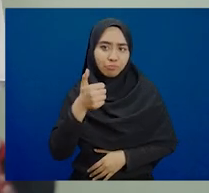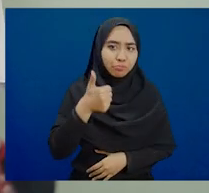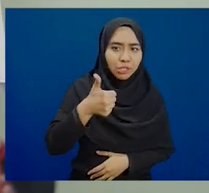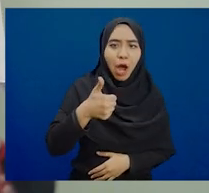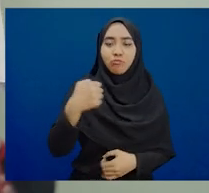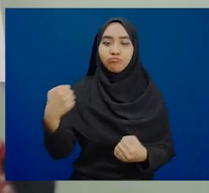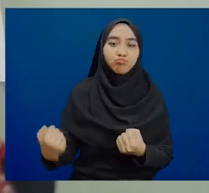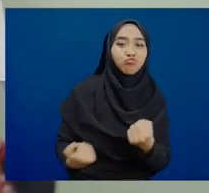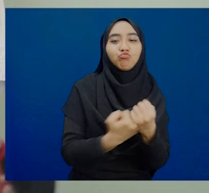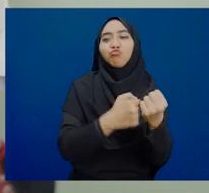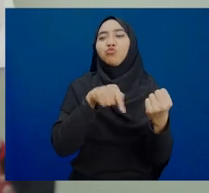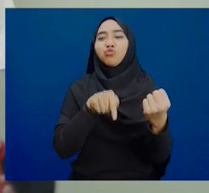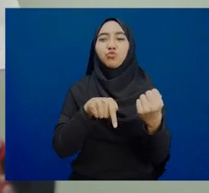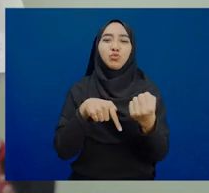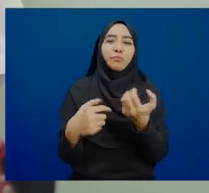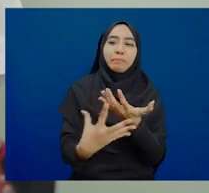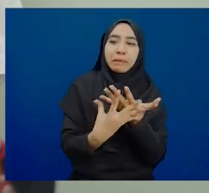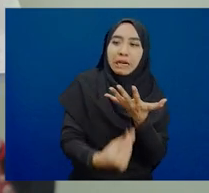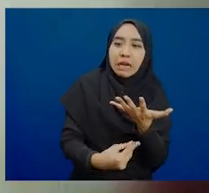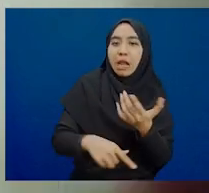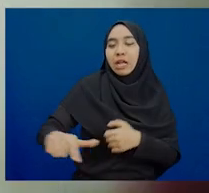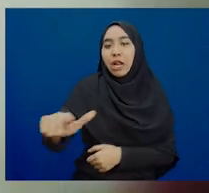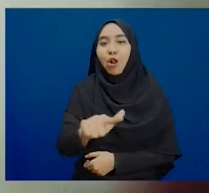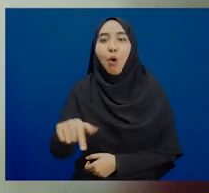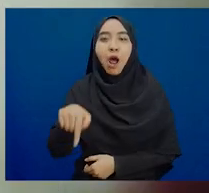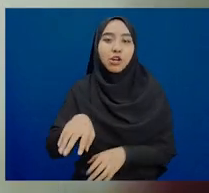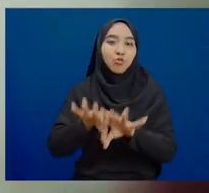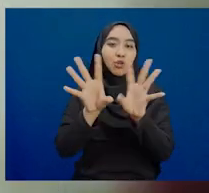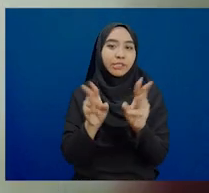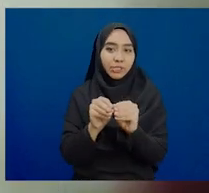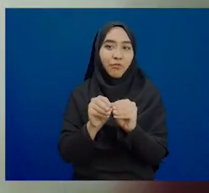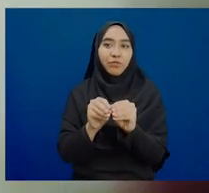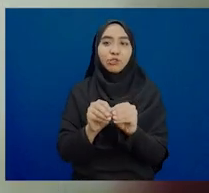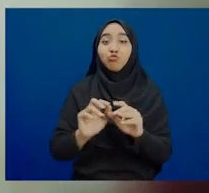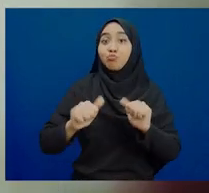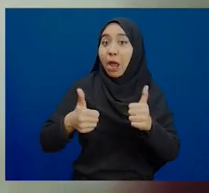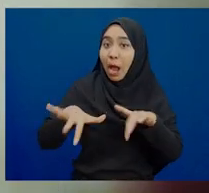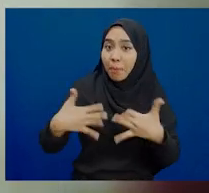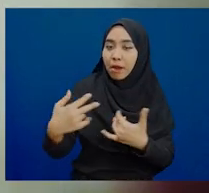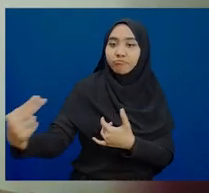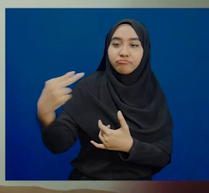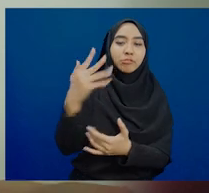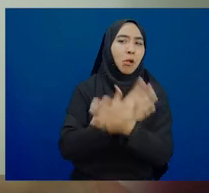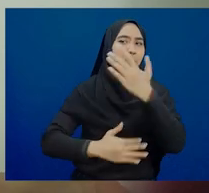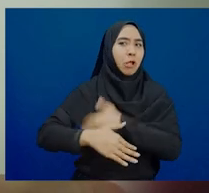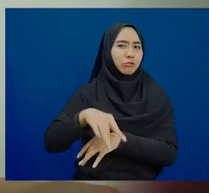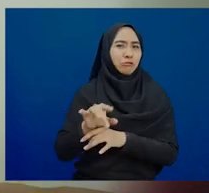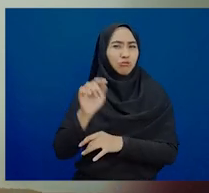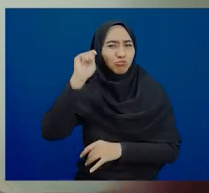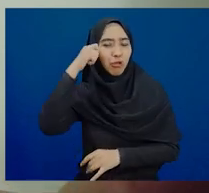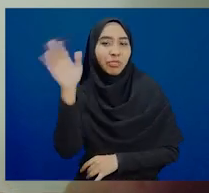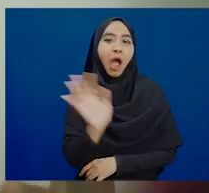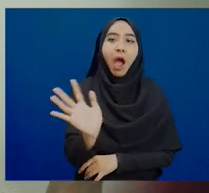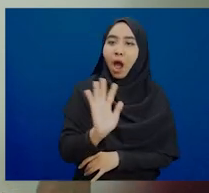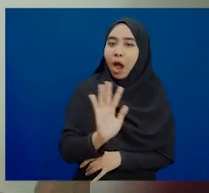nanti itu menunjang terwujudnya kelurahan yang inklusi tadi, agar nanti mereka itu tidak mengalami